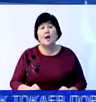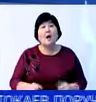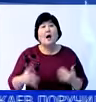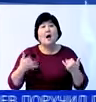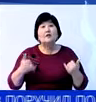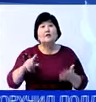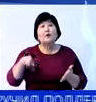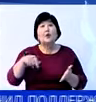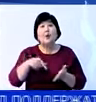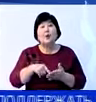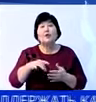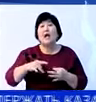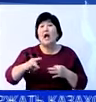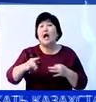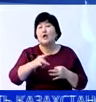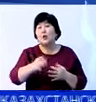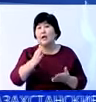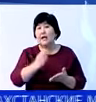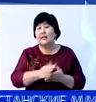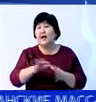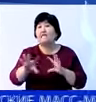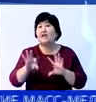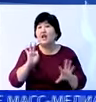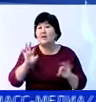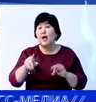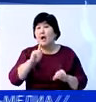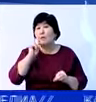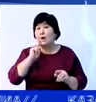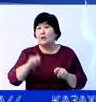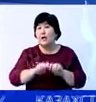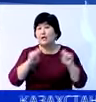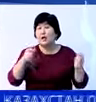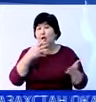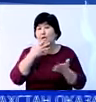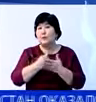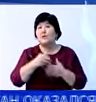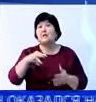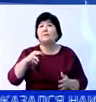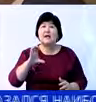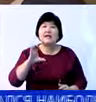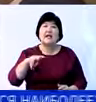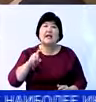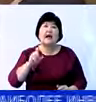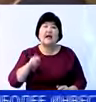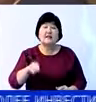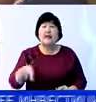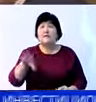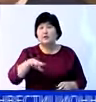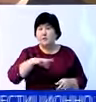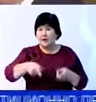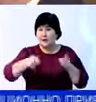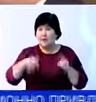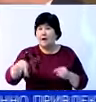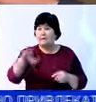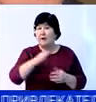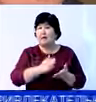Сегодня в городе и в районах состоялись выборы. Молодежь создает свои собственные маслихаты. Все было по-настоящему, по